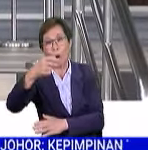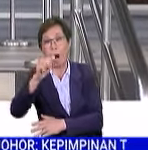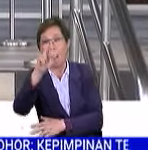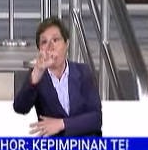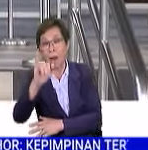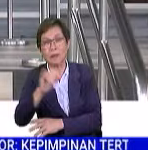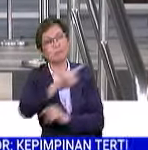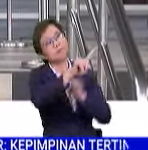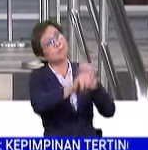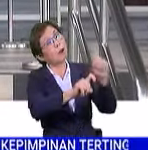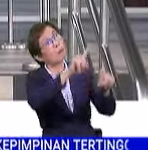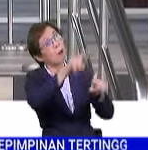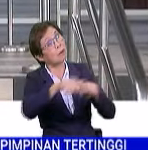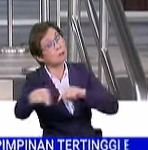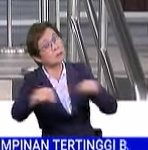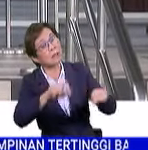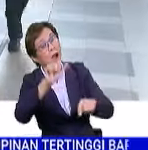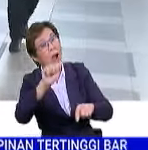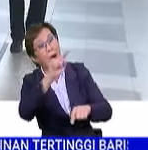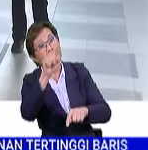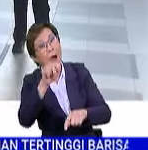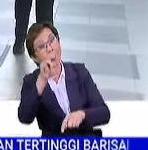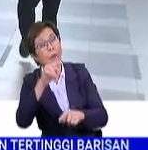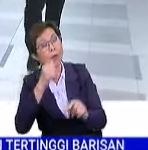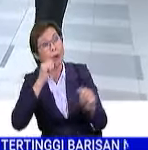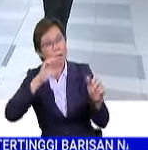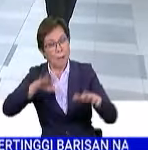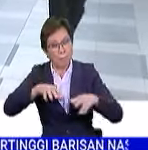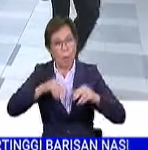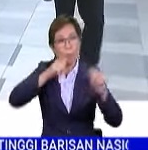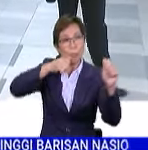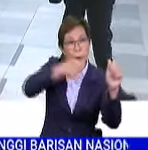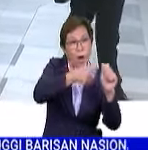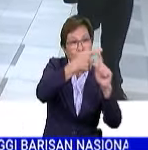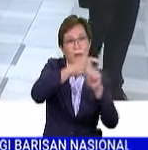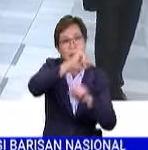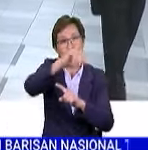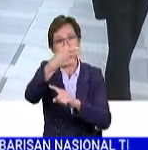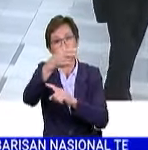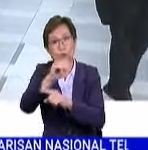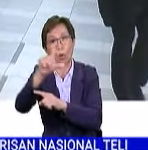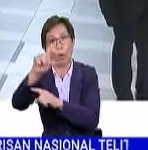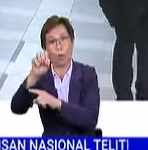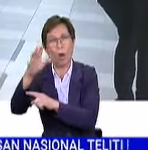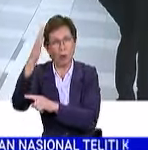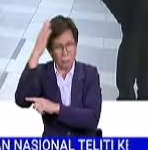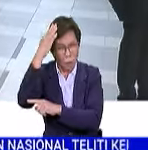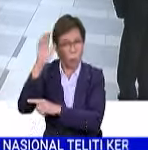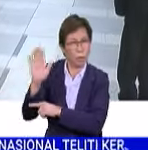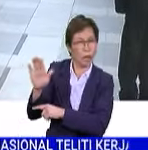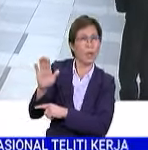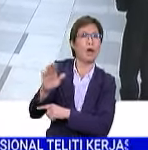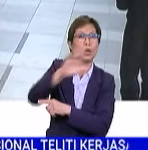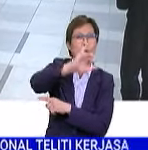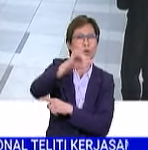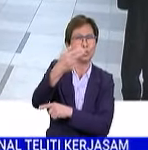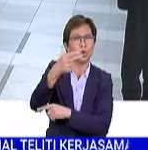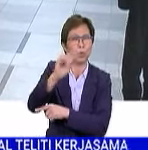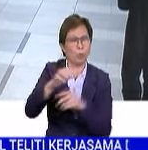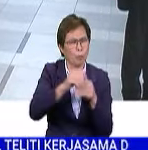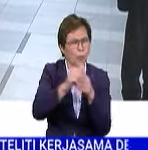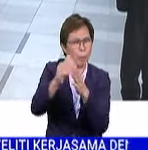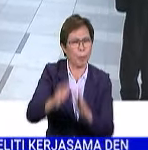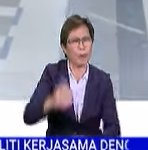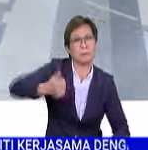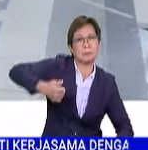Tarasing mempersoal tindakan Azmi menerima arahan daripada Joe Loh meski mengetahui Joe Loh bukan sebahagian daripada pimpinan